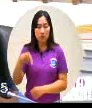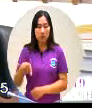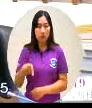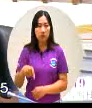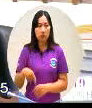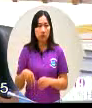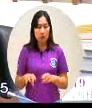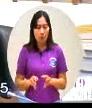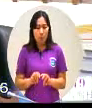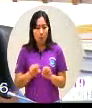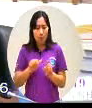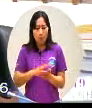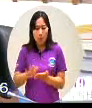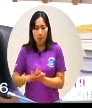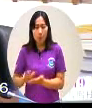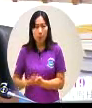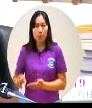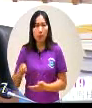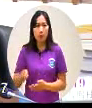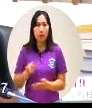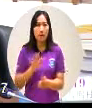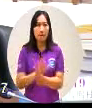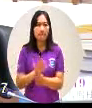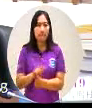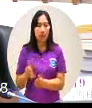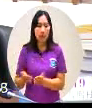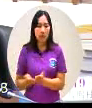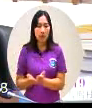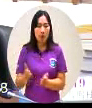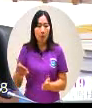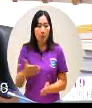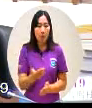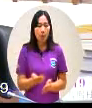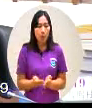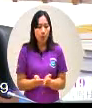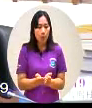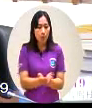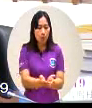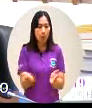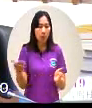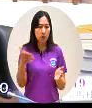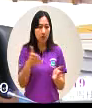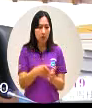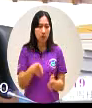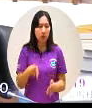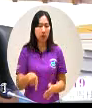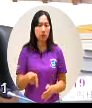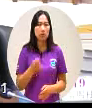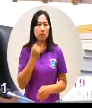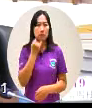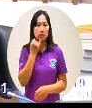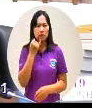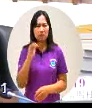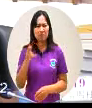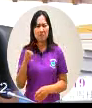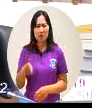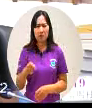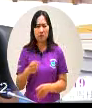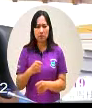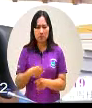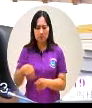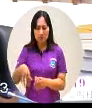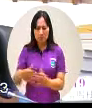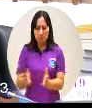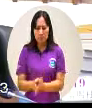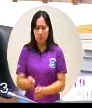立好了，咱的中线尾渔船也会当怪，但是渔业署哈啊， 有一个单数就是讲，这地无要做，内底已经稳